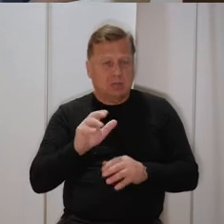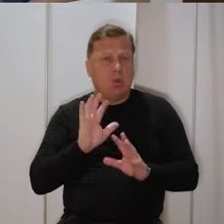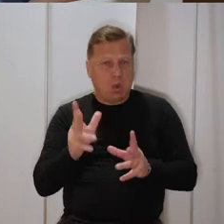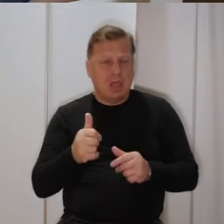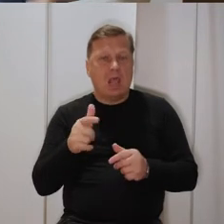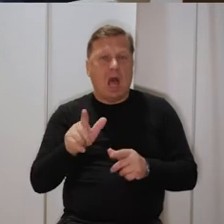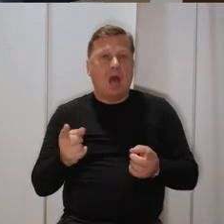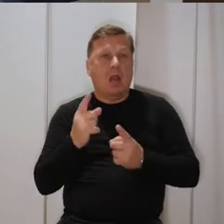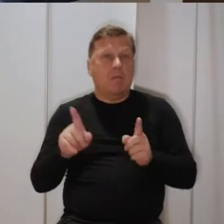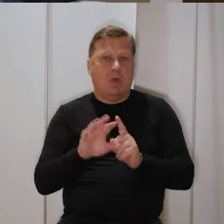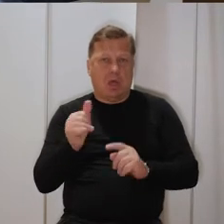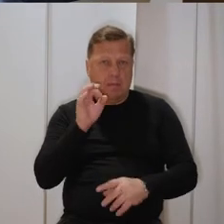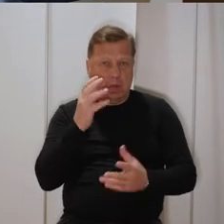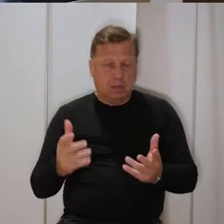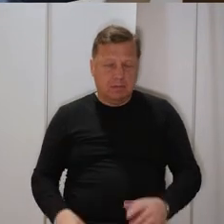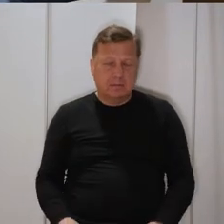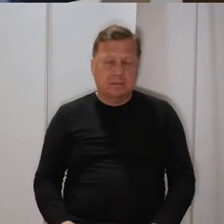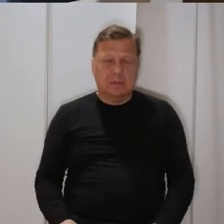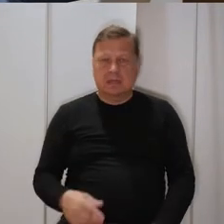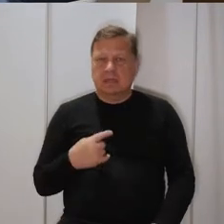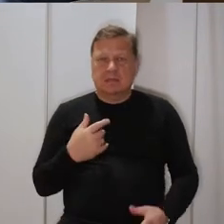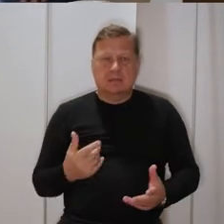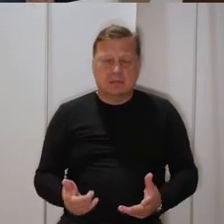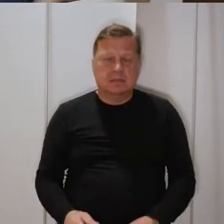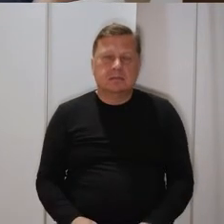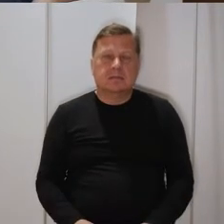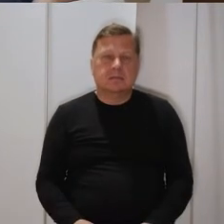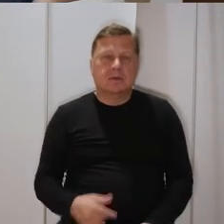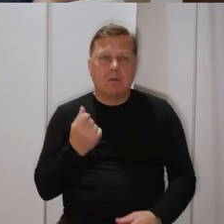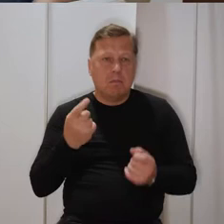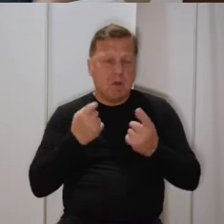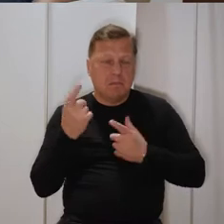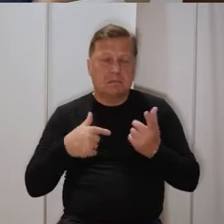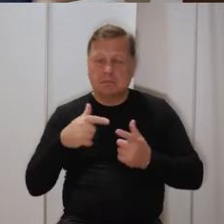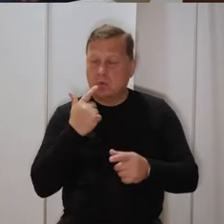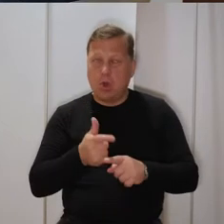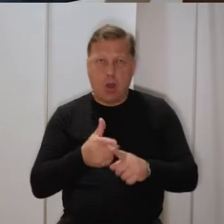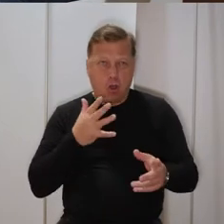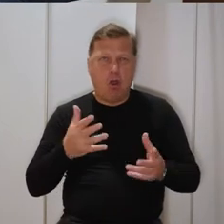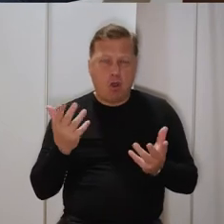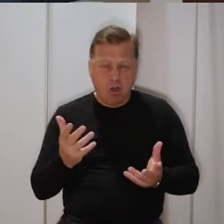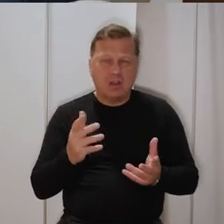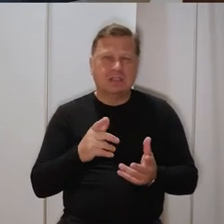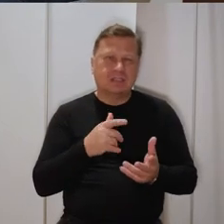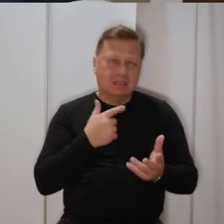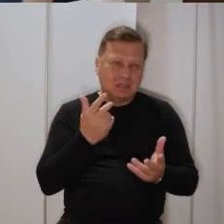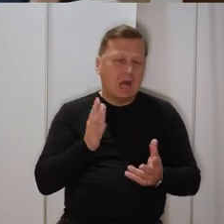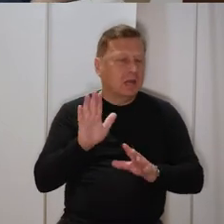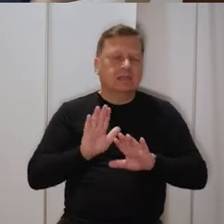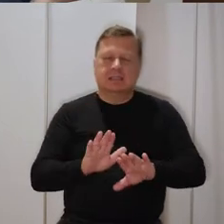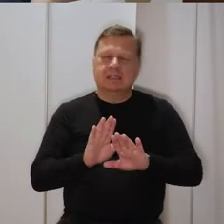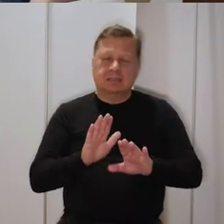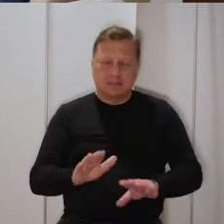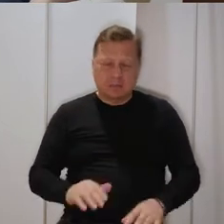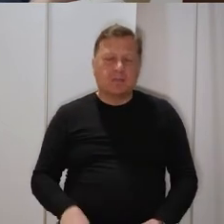jako porno. Też może się przyczepić, że są jakby dwie oddzielne dziedziny, ponieważ porno jest o wiele ostrzejsze. No ale była reklamowana i w ten